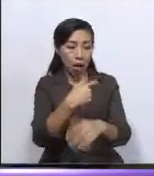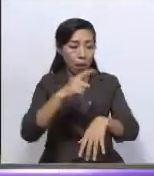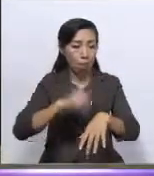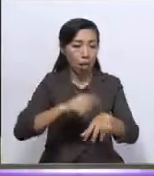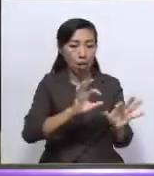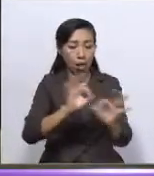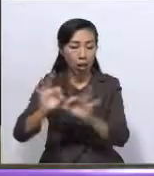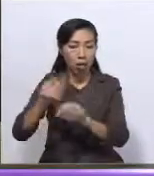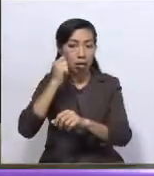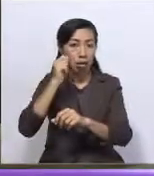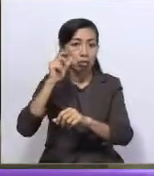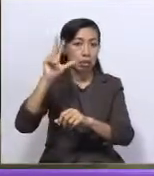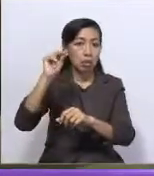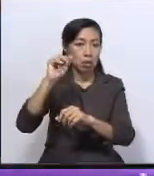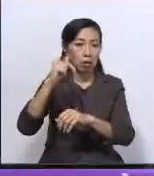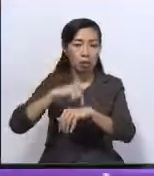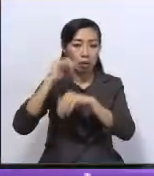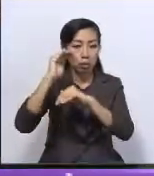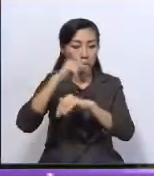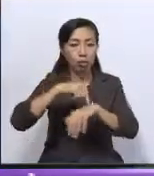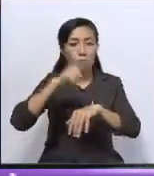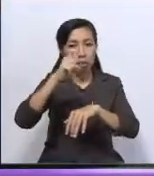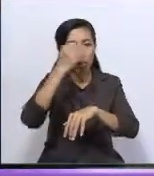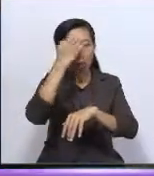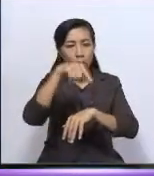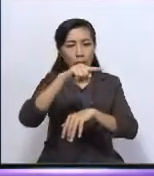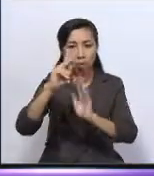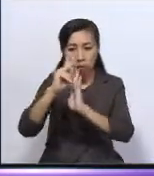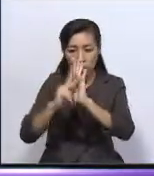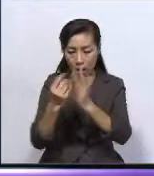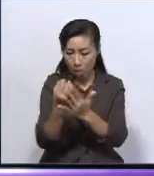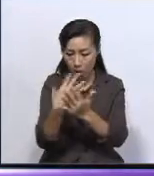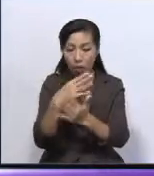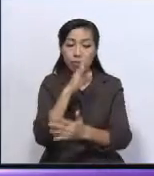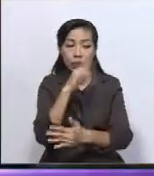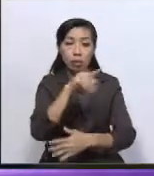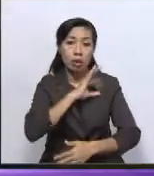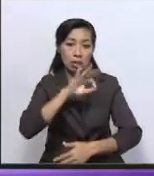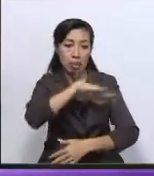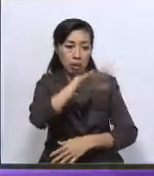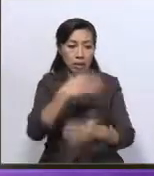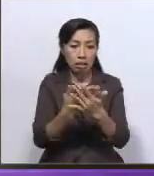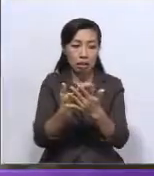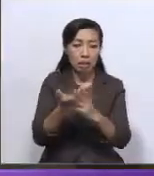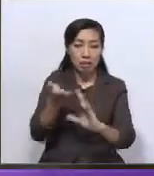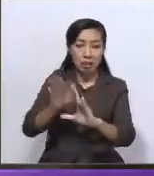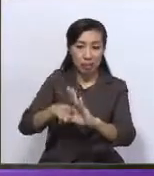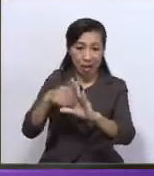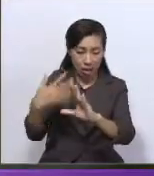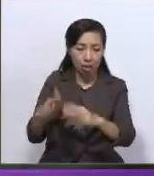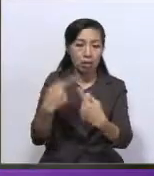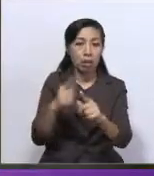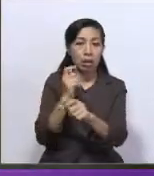วันตามกรอบเวลาที่คสช.กำหนดไว้เนื่องจากมีข้อกฎหมายเปิดช่องไว้ว่าแม้สมาชิกจะไม่จ่ายค่าบำรุงพรรคการ